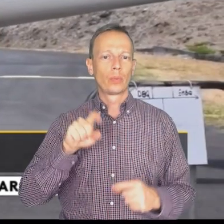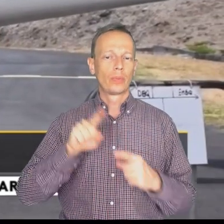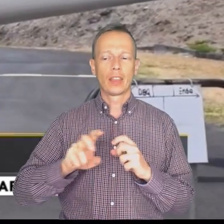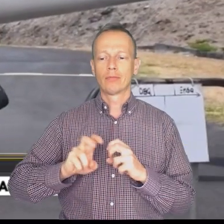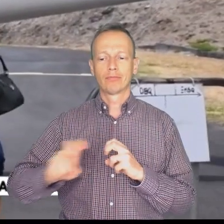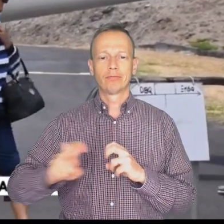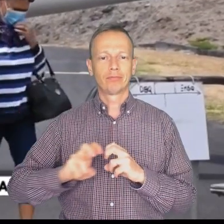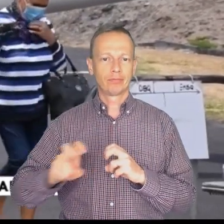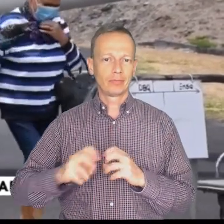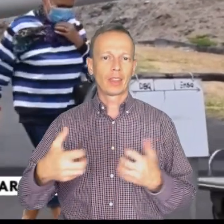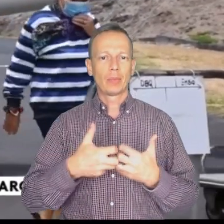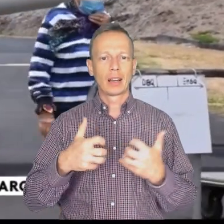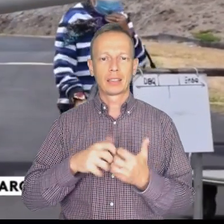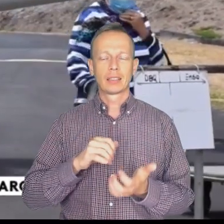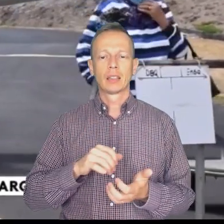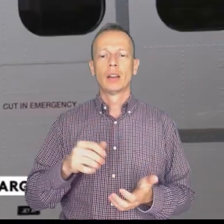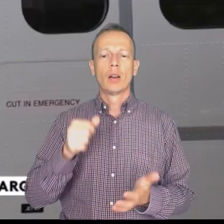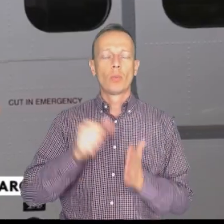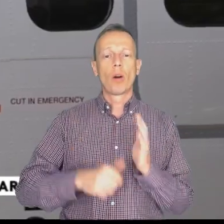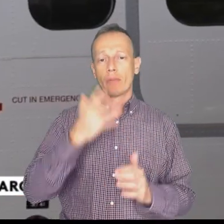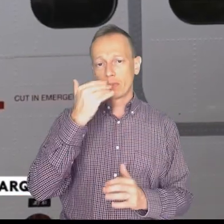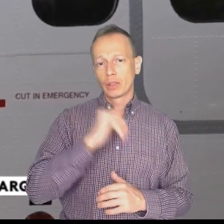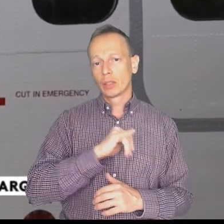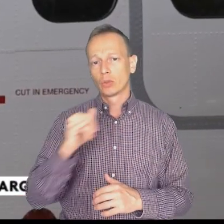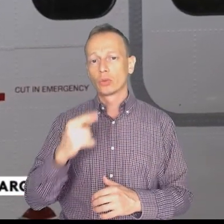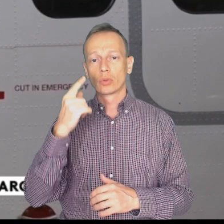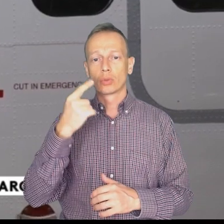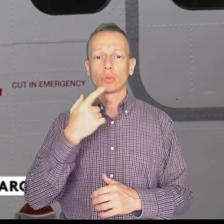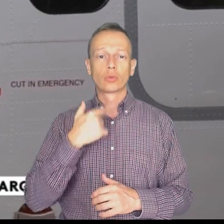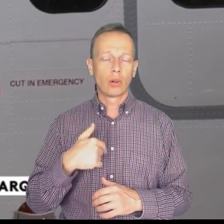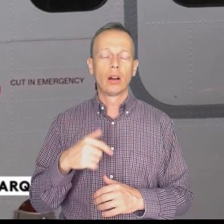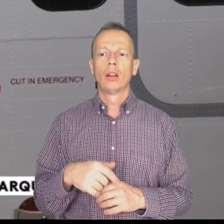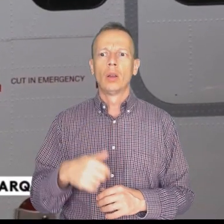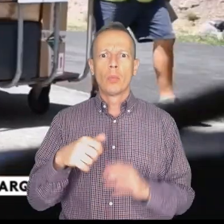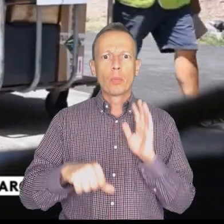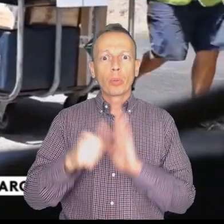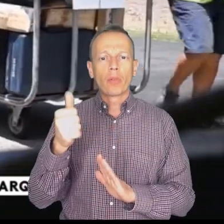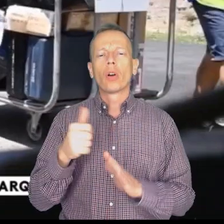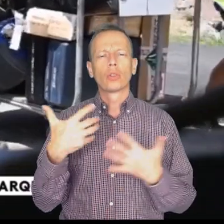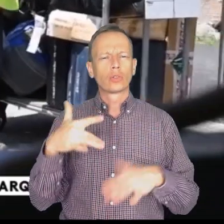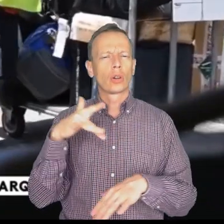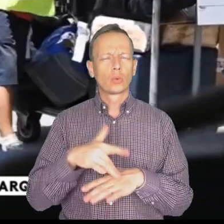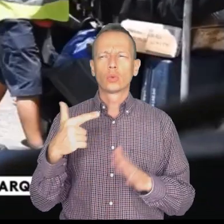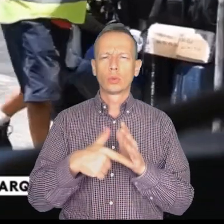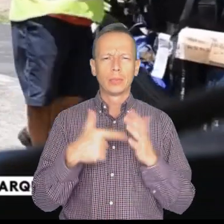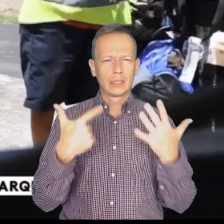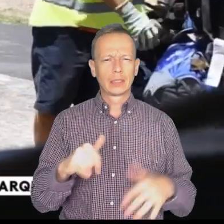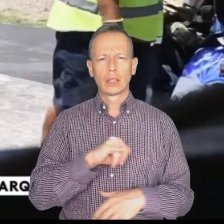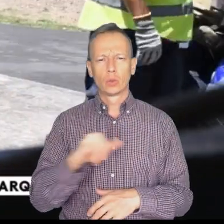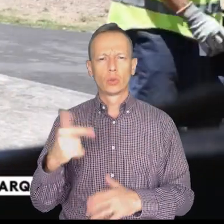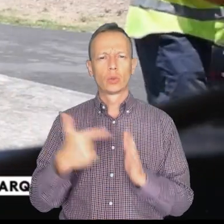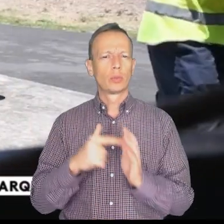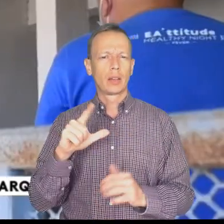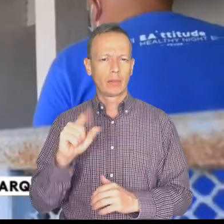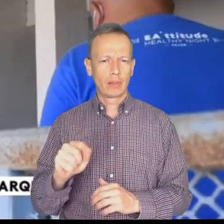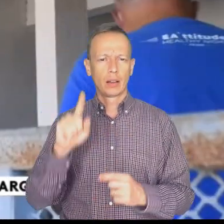de février jusqu'à juin. Ce n'est pas la première fois que les Twin Otter suisses opèrent en Polynésie. C'était le cas entre 2017 et 2020 pour les